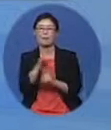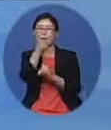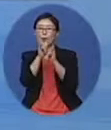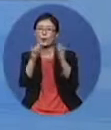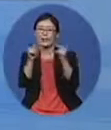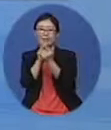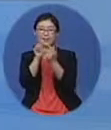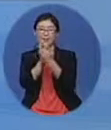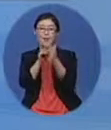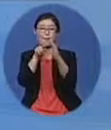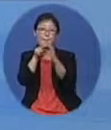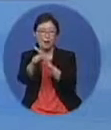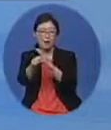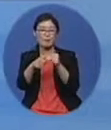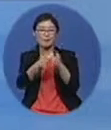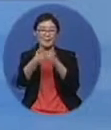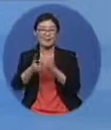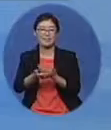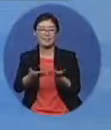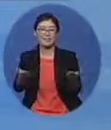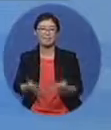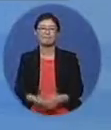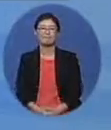방문해 상담하는 방식으로 진행됩니다.